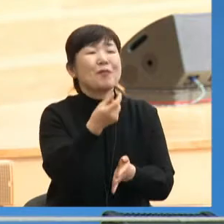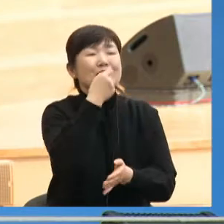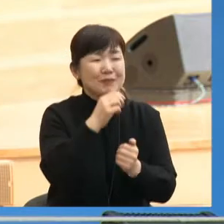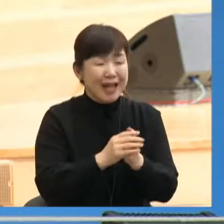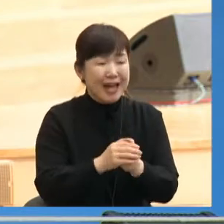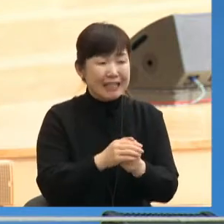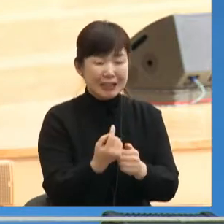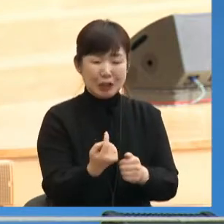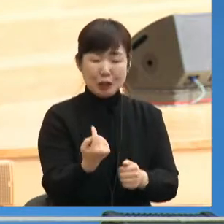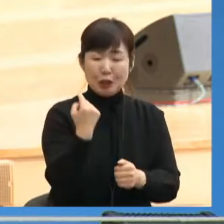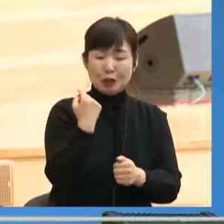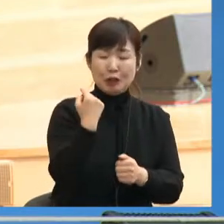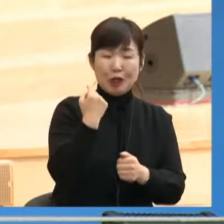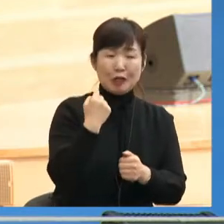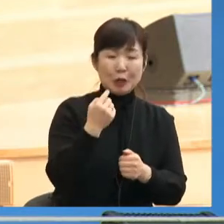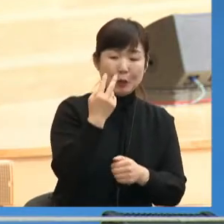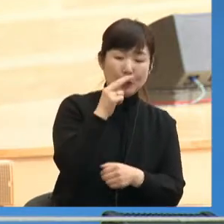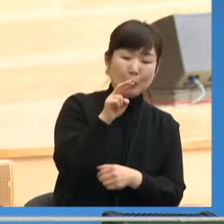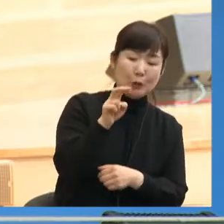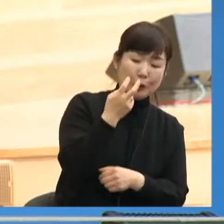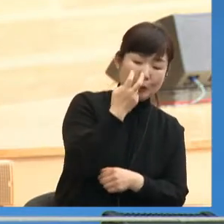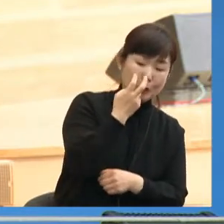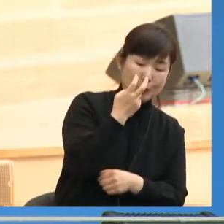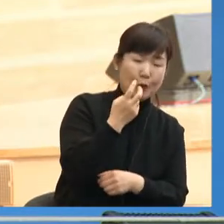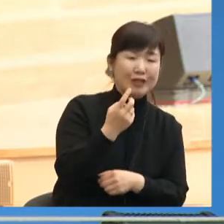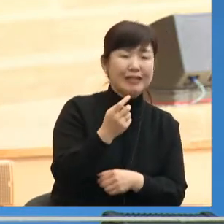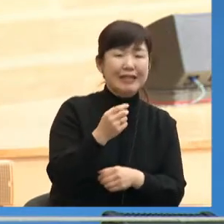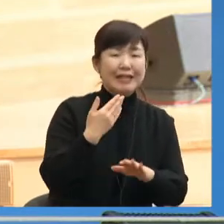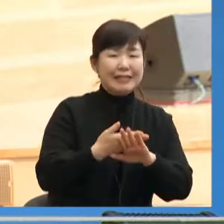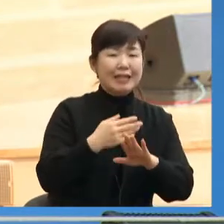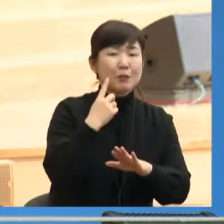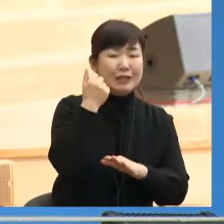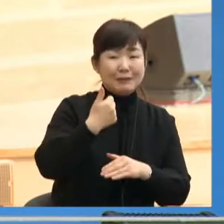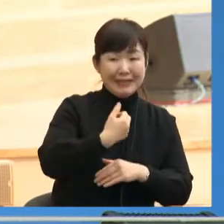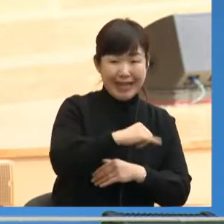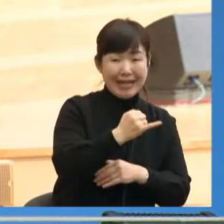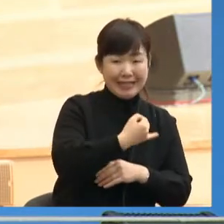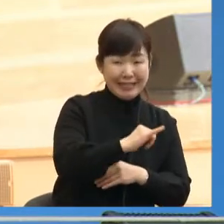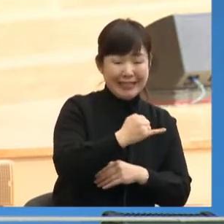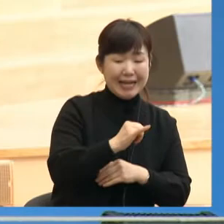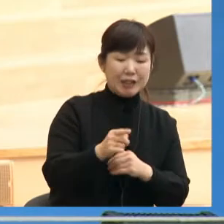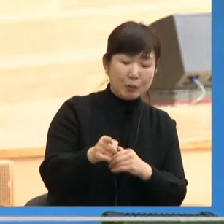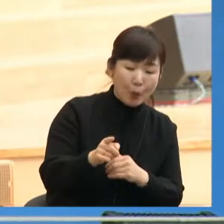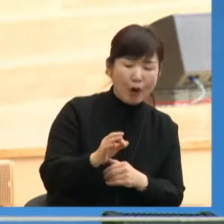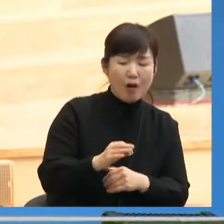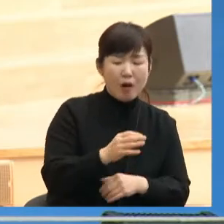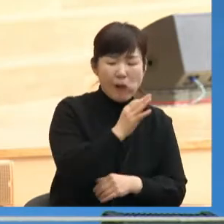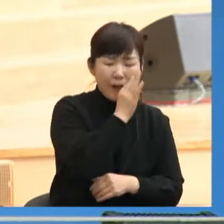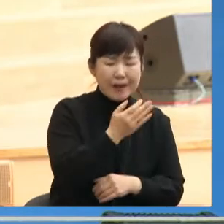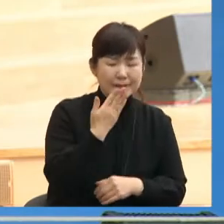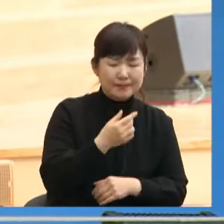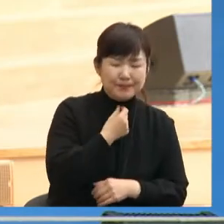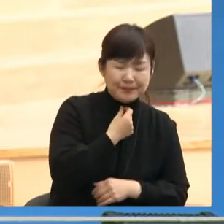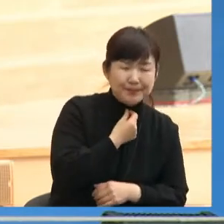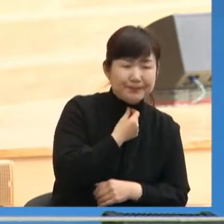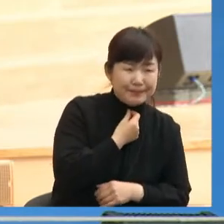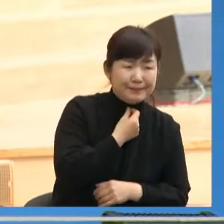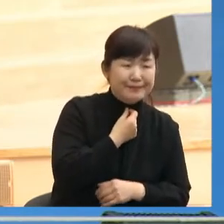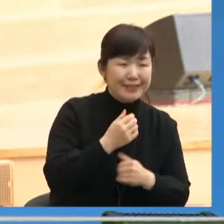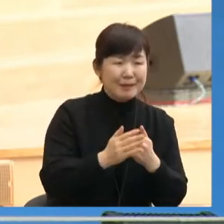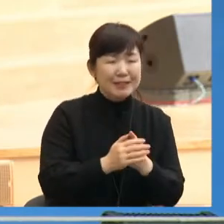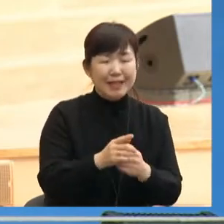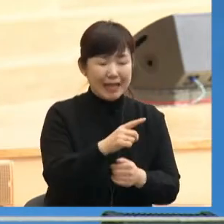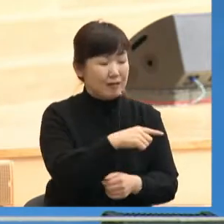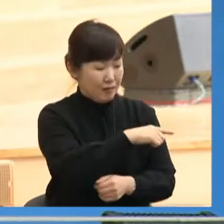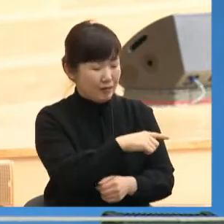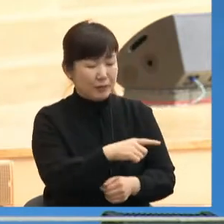지켜보던 누구랄까요? 우리 홍일채 목사님, 그 아들 소리가, 딸 소리가 자기도 사탕이 먹고 싶은 거예요. 그래서